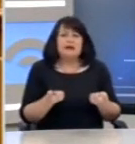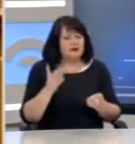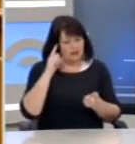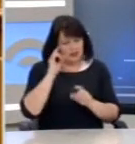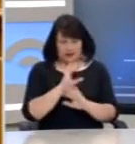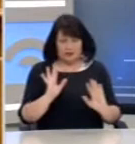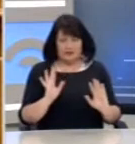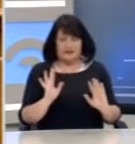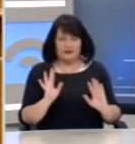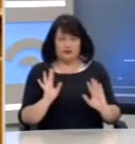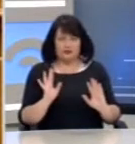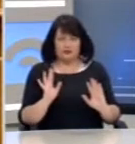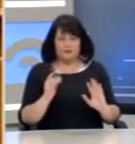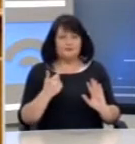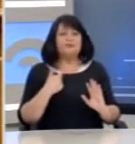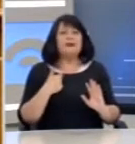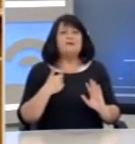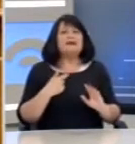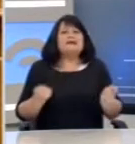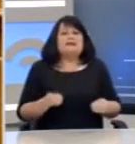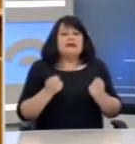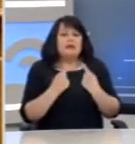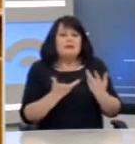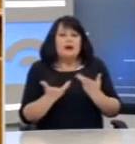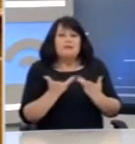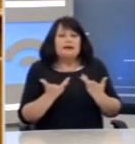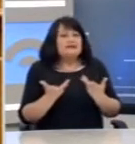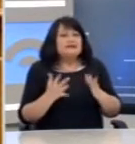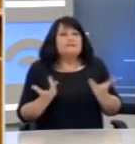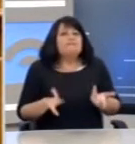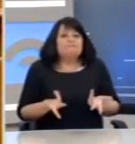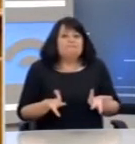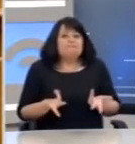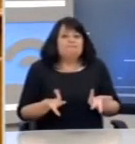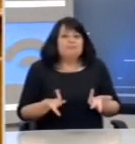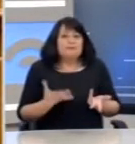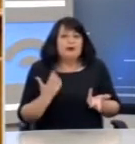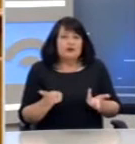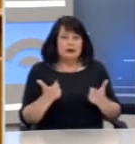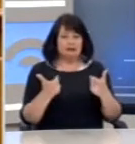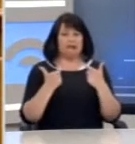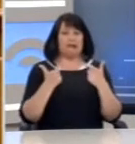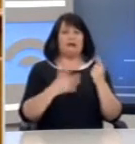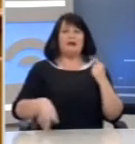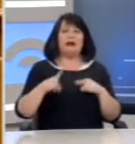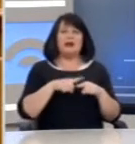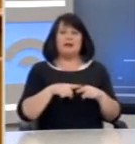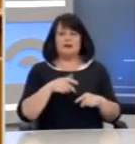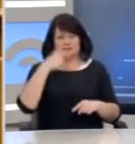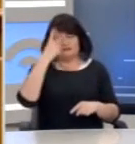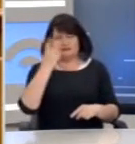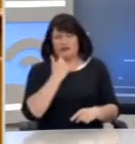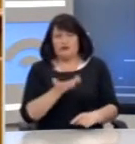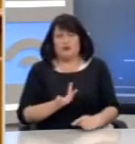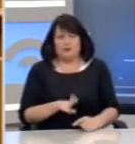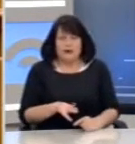του πλαισίου μέσα στο οποίο γίνεται η διαπραγμάτευση και των περιορισμών που αντιμετωπίζει μια χώρα όπως η Ελλάδα, που